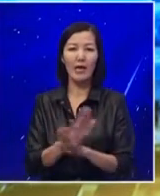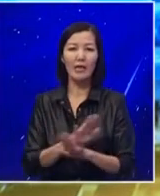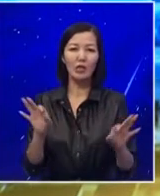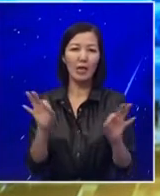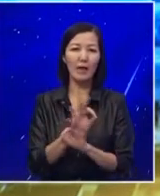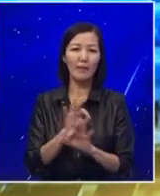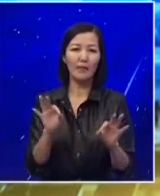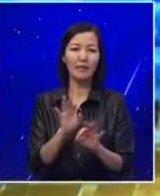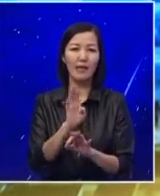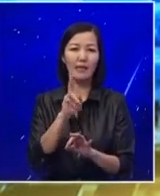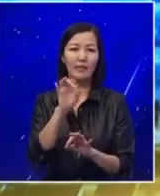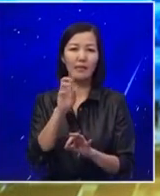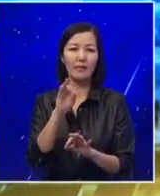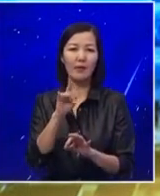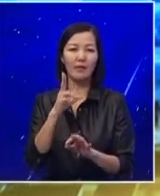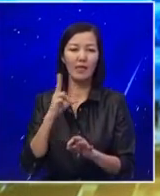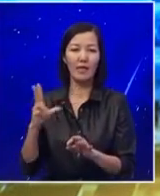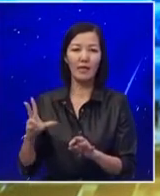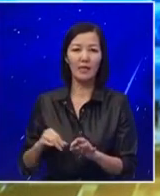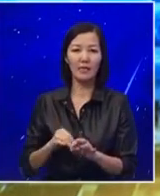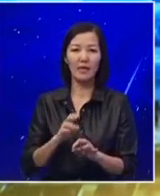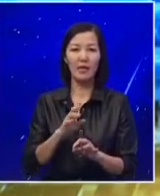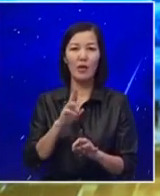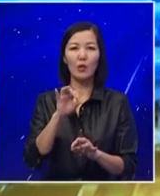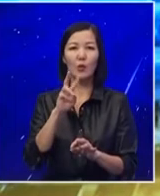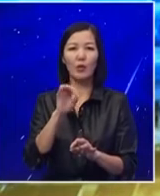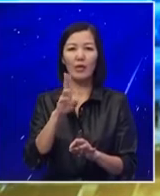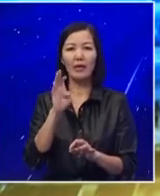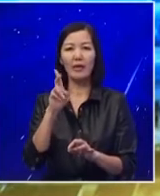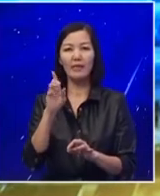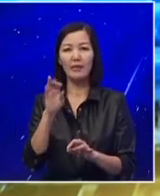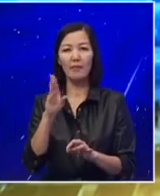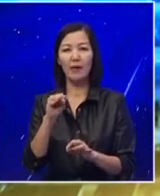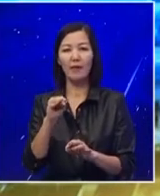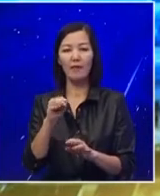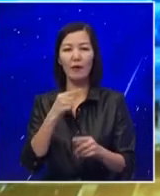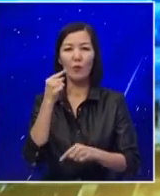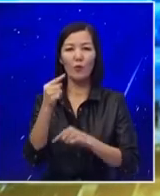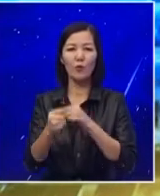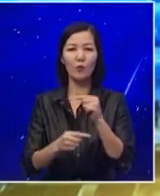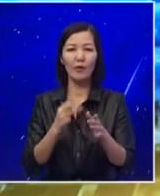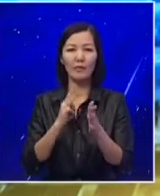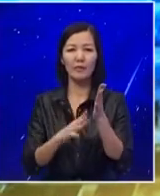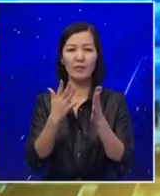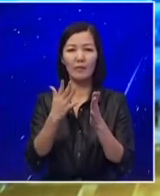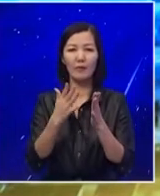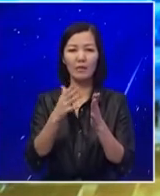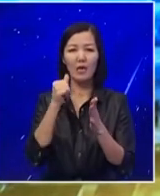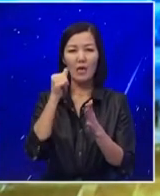және композитор Кенен Әзірбаевтың қызы Төркен Әзірбаева. Айтулы тұлғаның ұрпағы биыл 85 жасқа